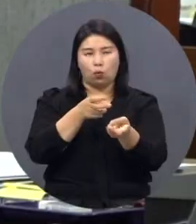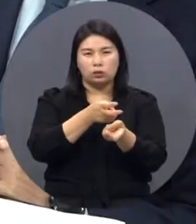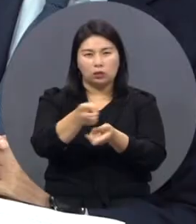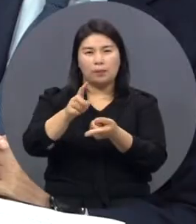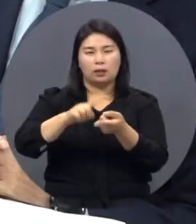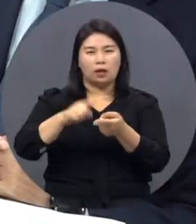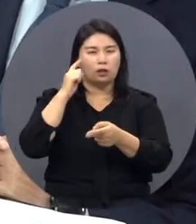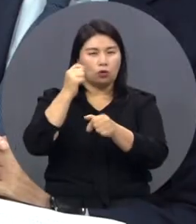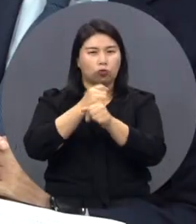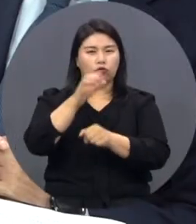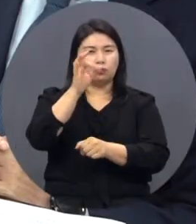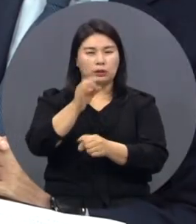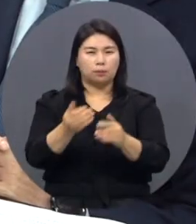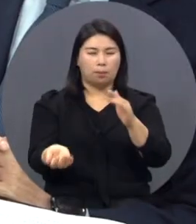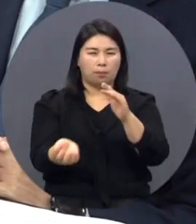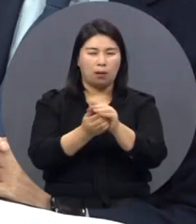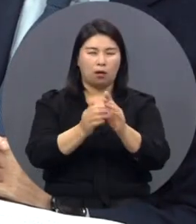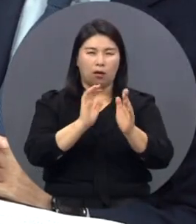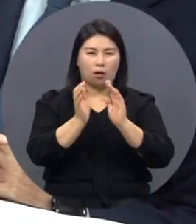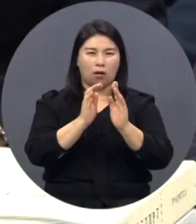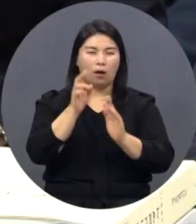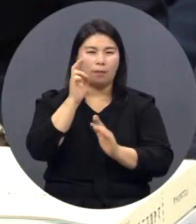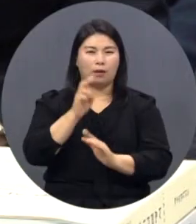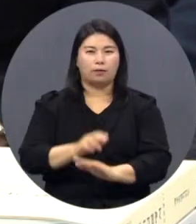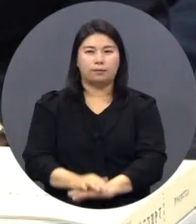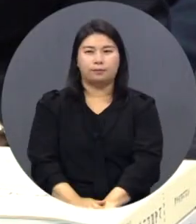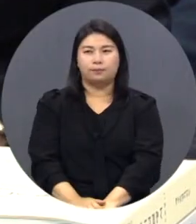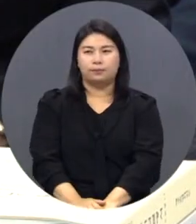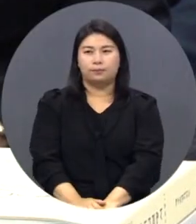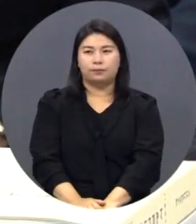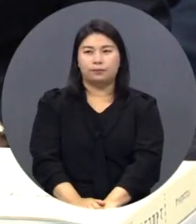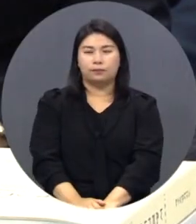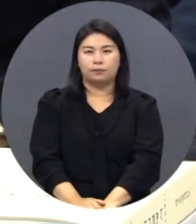용역비가 최대 쟁점인 것으로 알려졌습니다